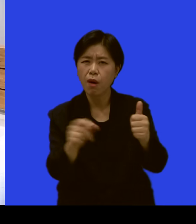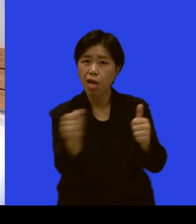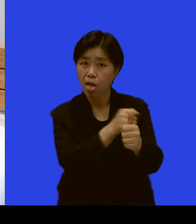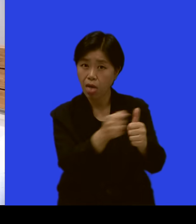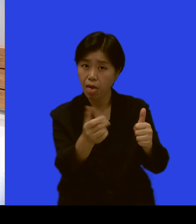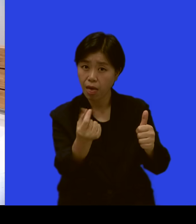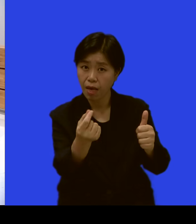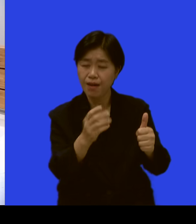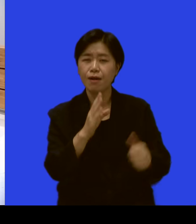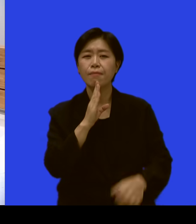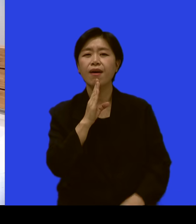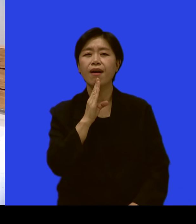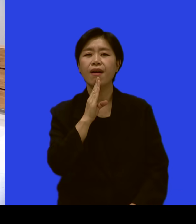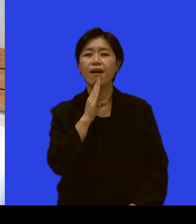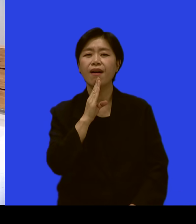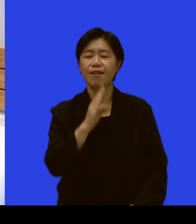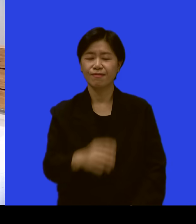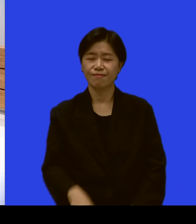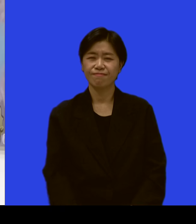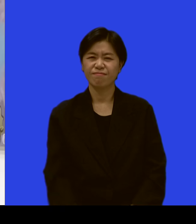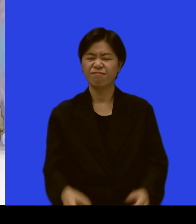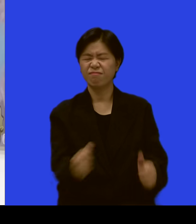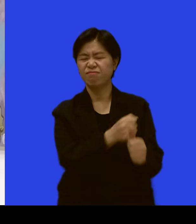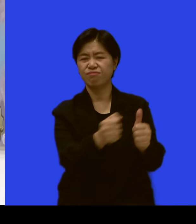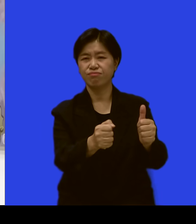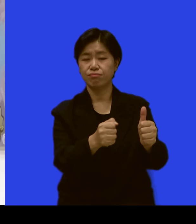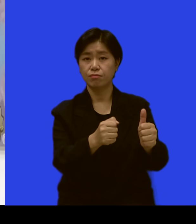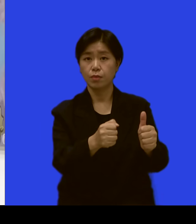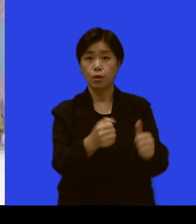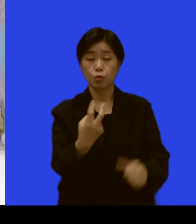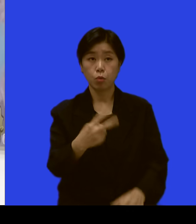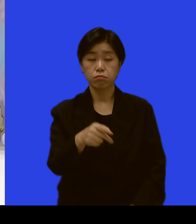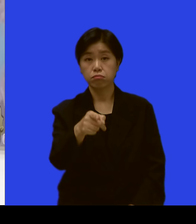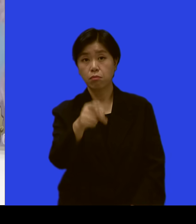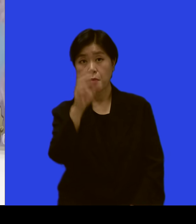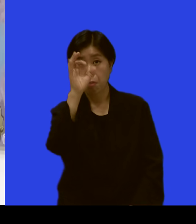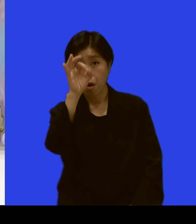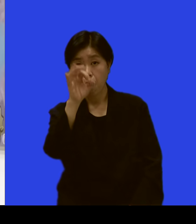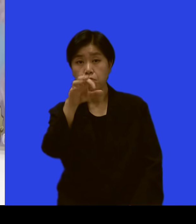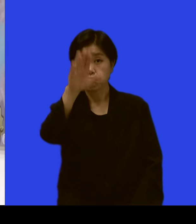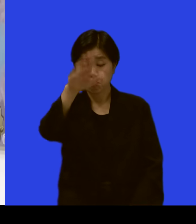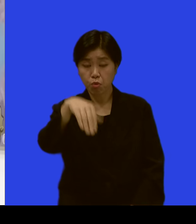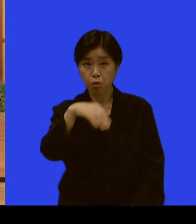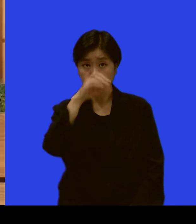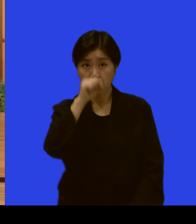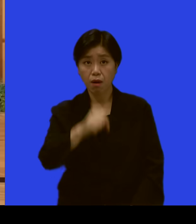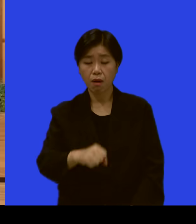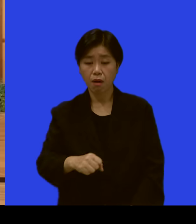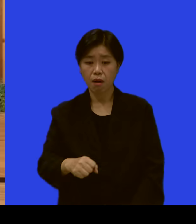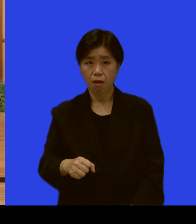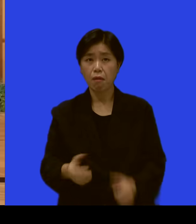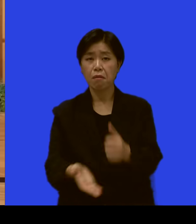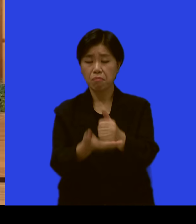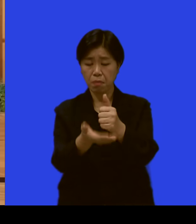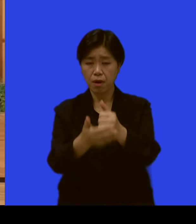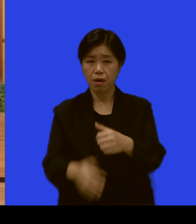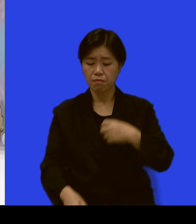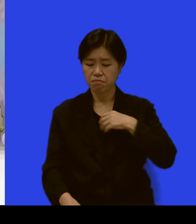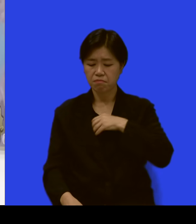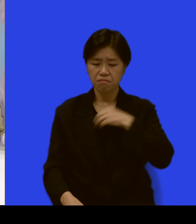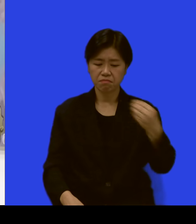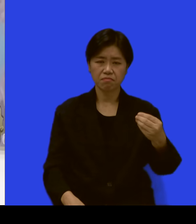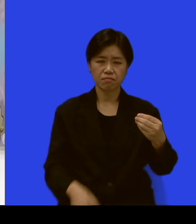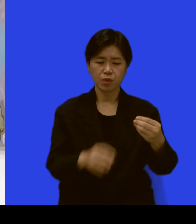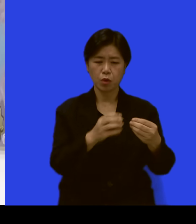예. 그리고- 만졌는데 튕겨져 나가고 이런 거. 예. 너는 마음에 든다 하면은 뭐 지갑에서 돈도 빼서 시원시원하게 주시고, 그러니까